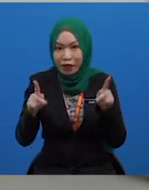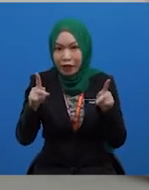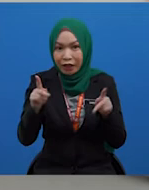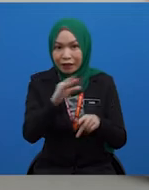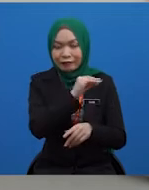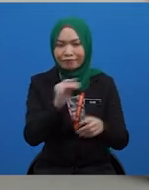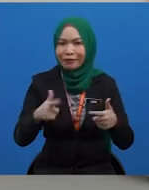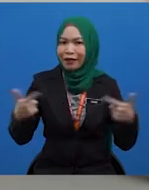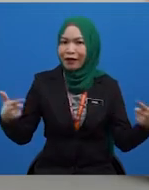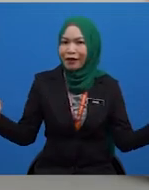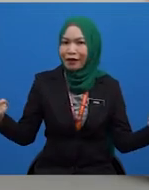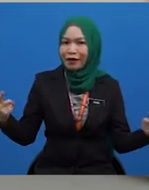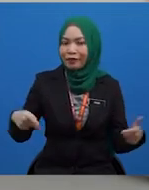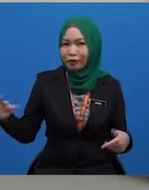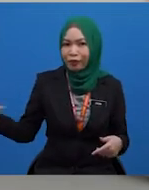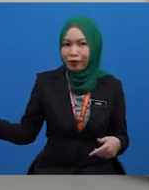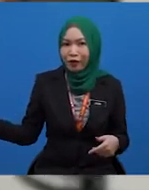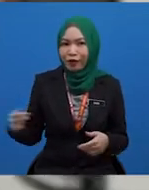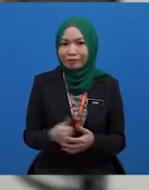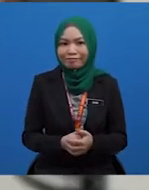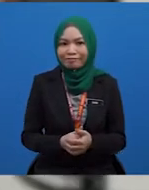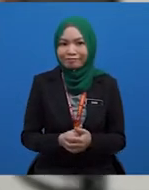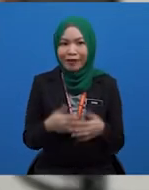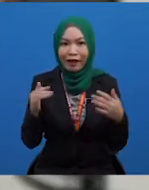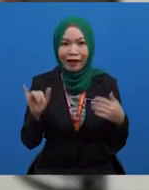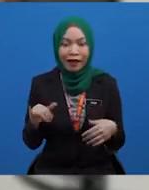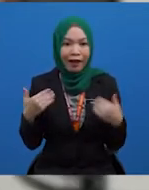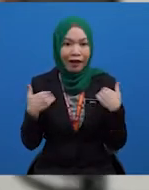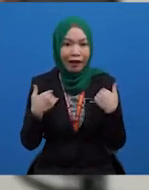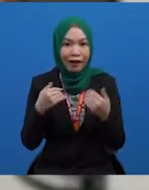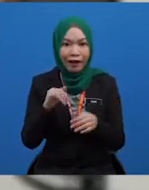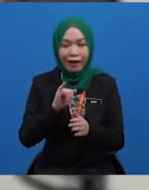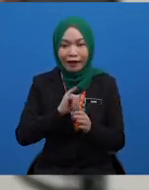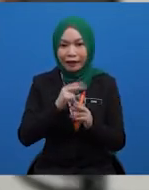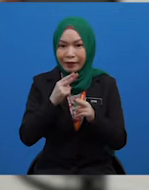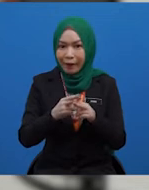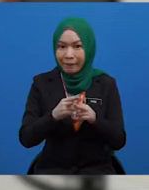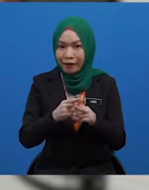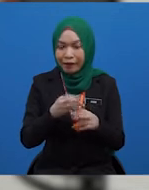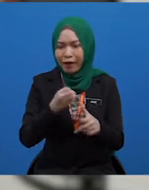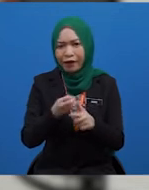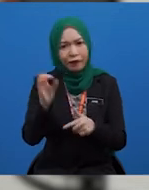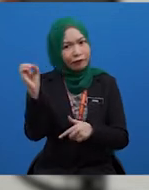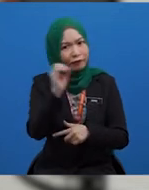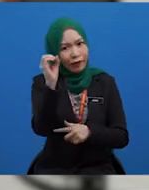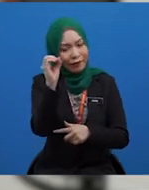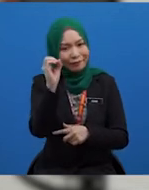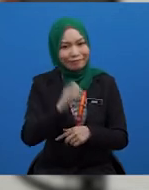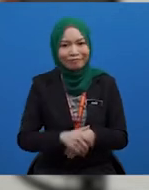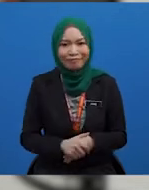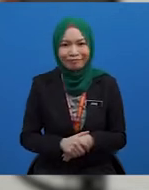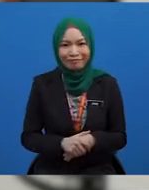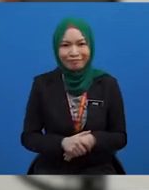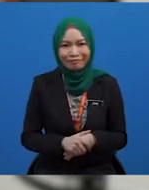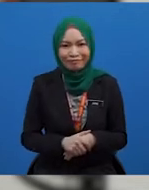mengikut idea-idea yang sesuai. Apa kata kita berfikir dahulu seketika? Jeng, jeng,